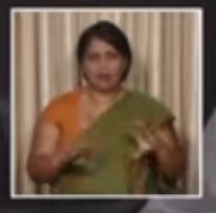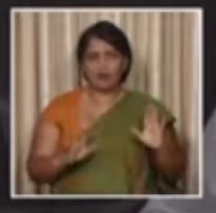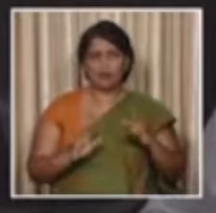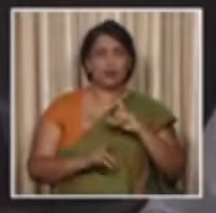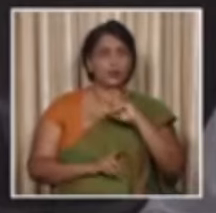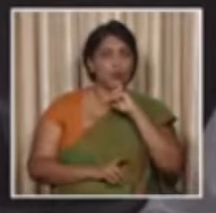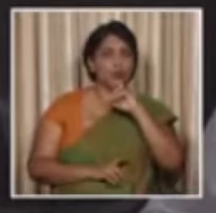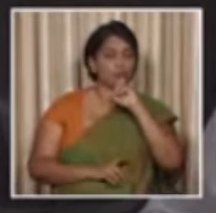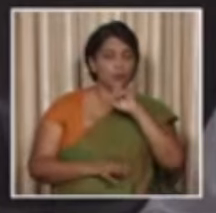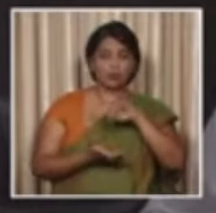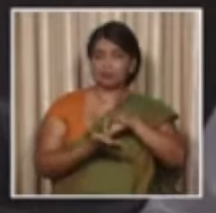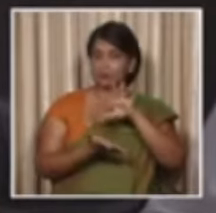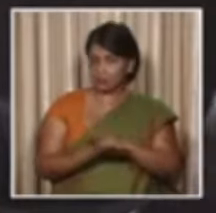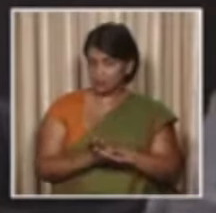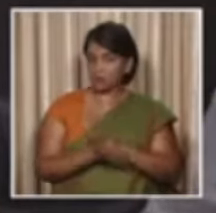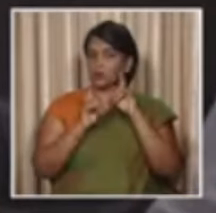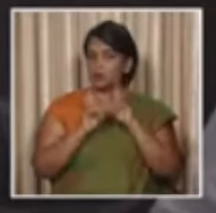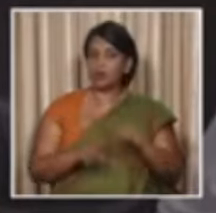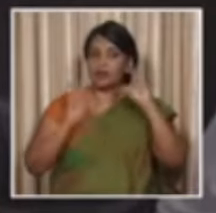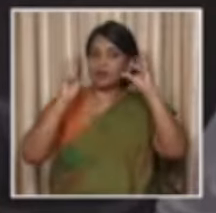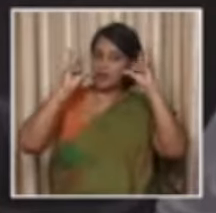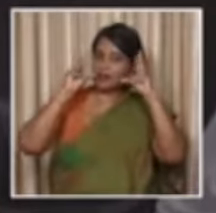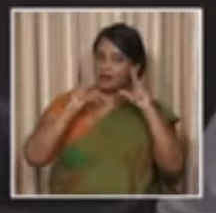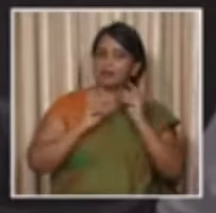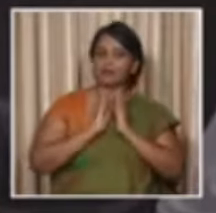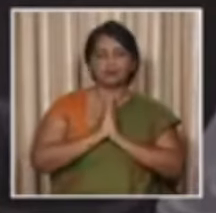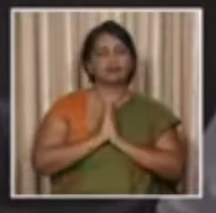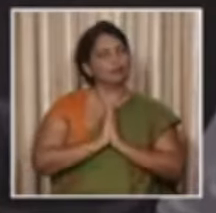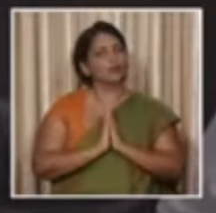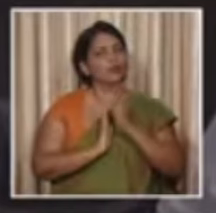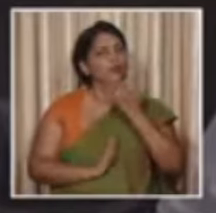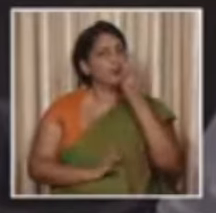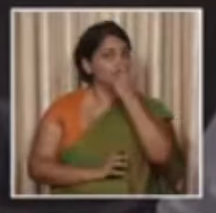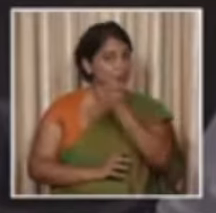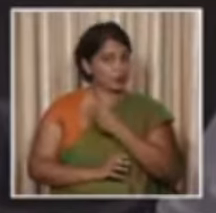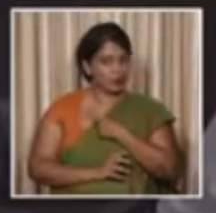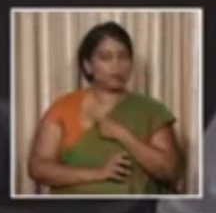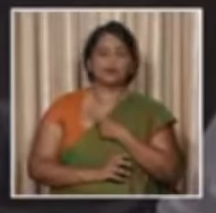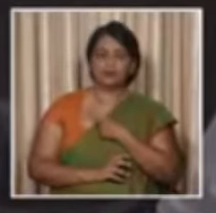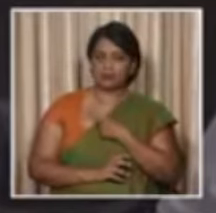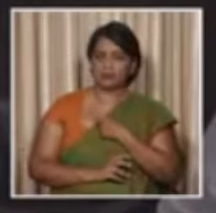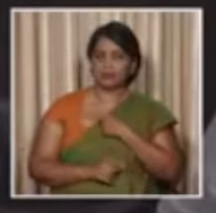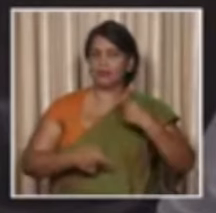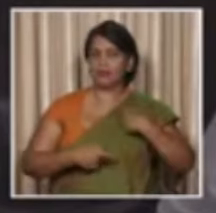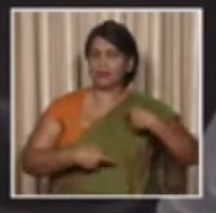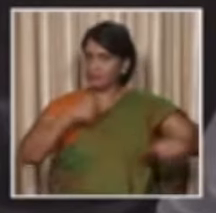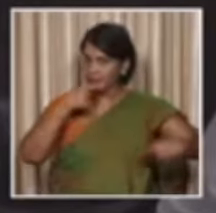அங்கே நாங்கள் இருந்து தொடர்ந்து வழிபட போகிறோம் என்று சொல்லி அவர் வாதிட்டுக் கொண்டிருந்த பொழுதுதான் இந்த கைது நடைபெற்றது. கைது செய்த பிற்பாடு